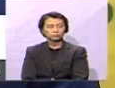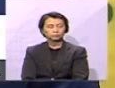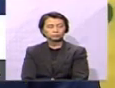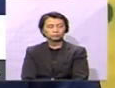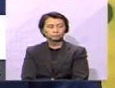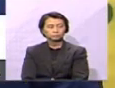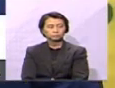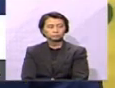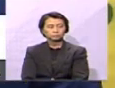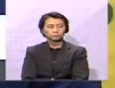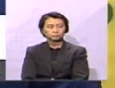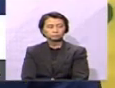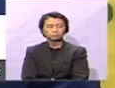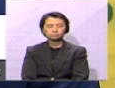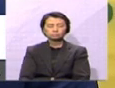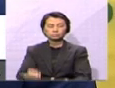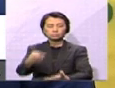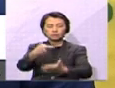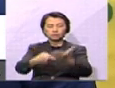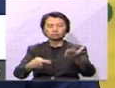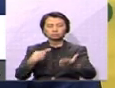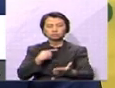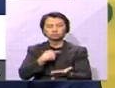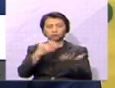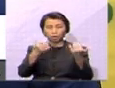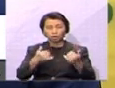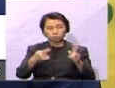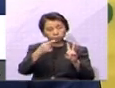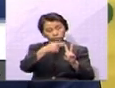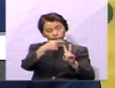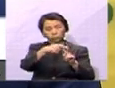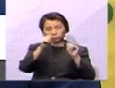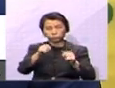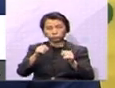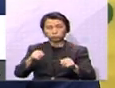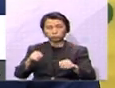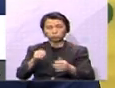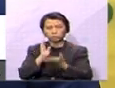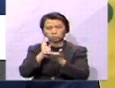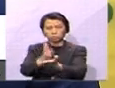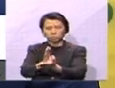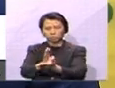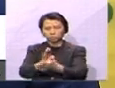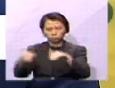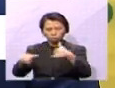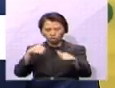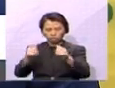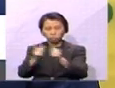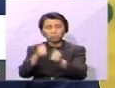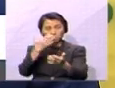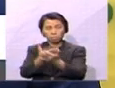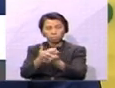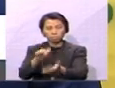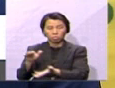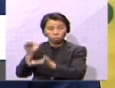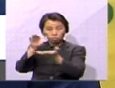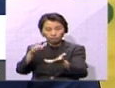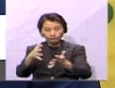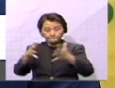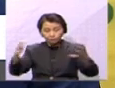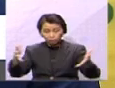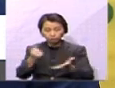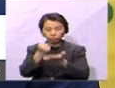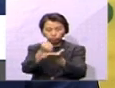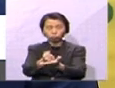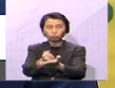dan apa yang kita harapkan mereka dapat memberi sumbangan yang besar kepada pasukan Negeri Kedah Darul aman